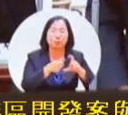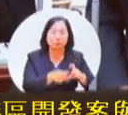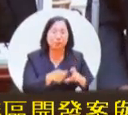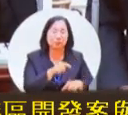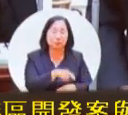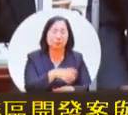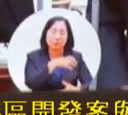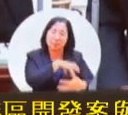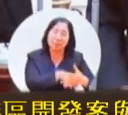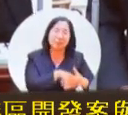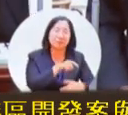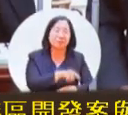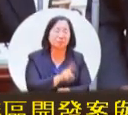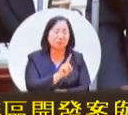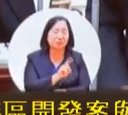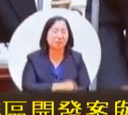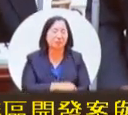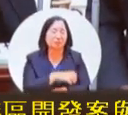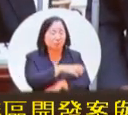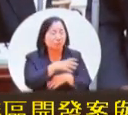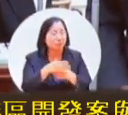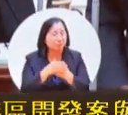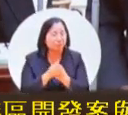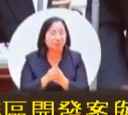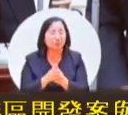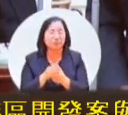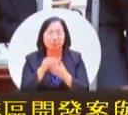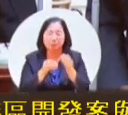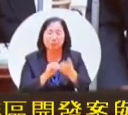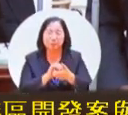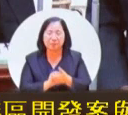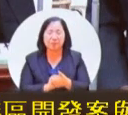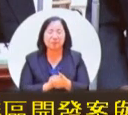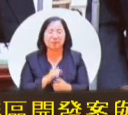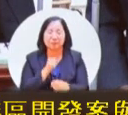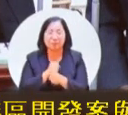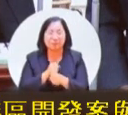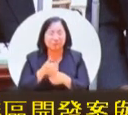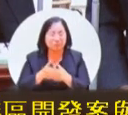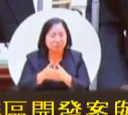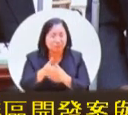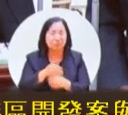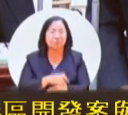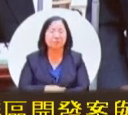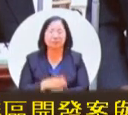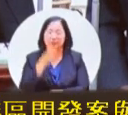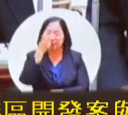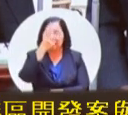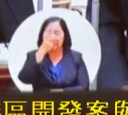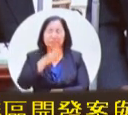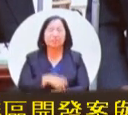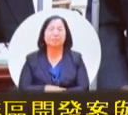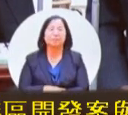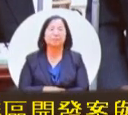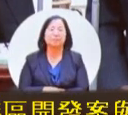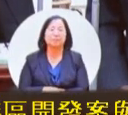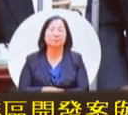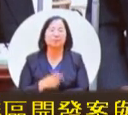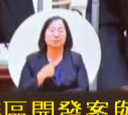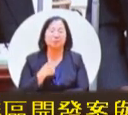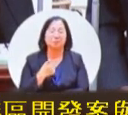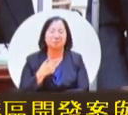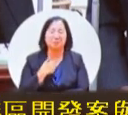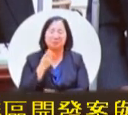面的一些环保的要求跟在制程上的线上监测，我想这个部分我们都会来强力要